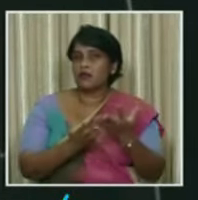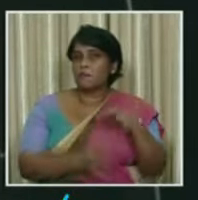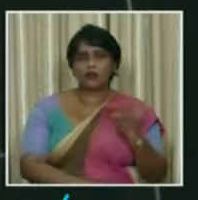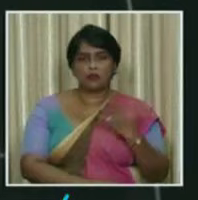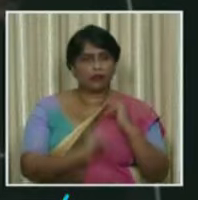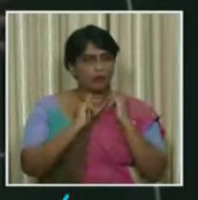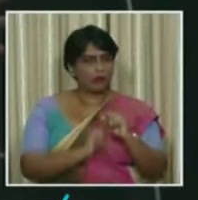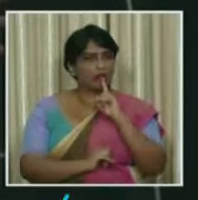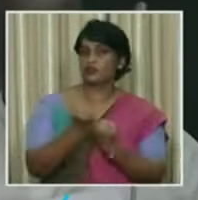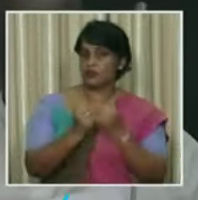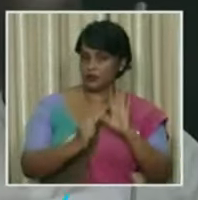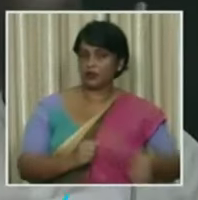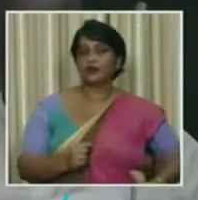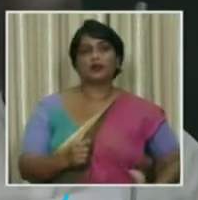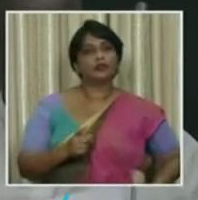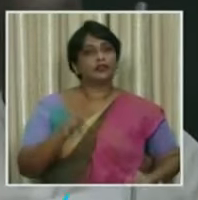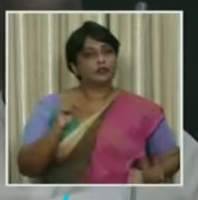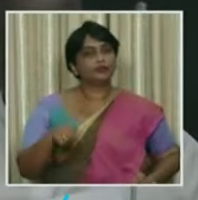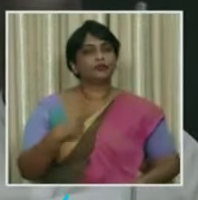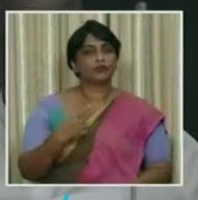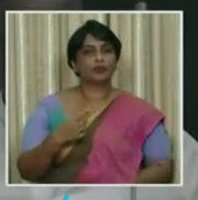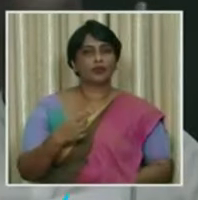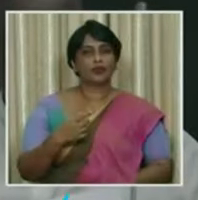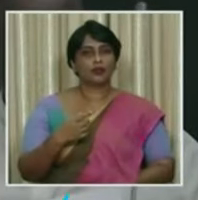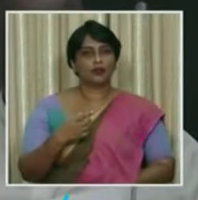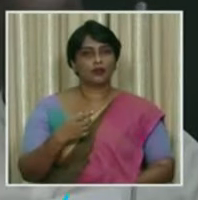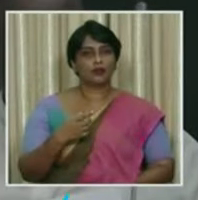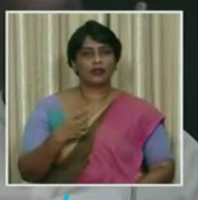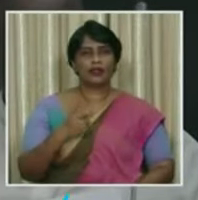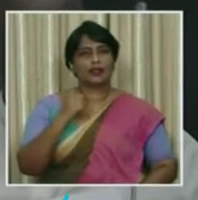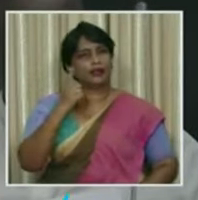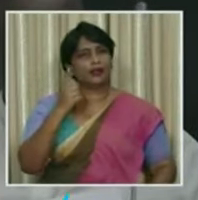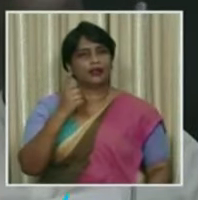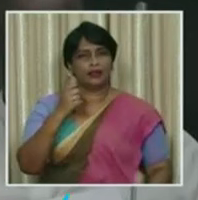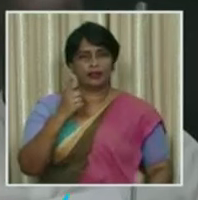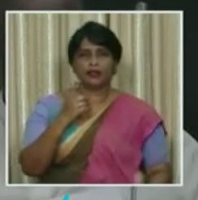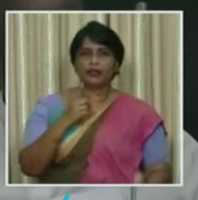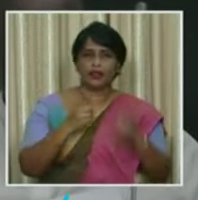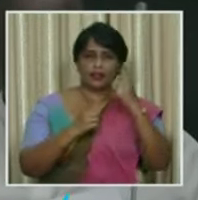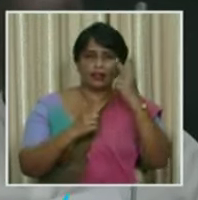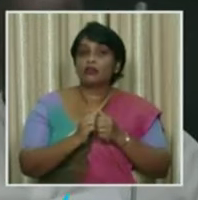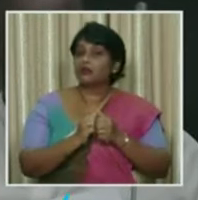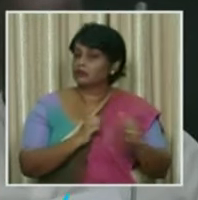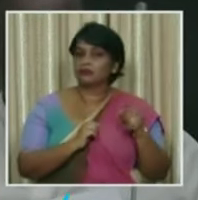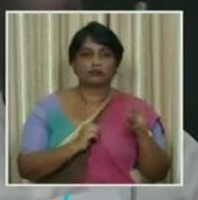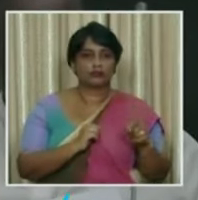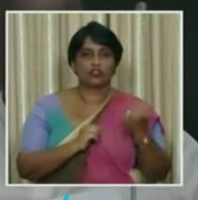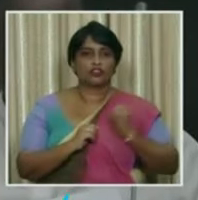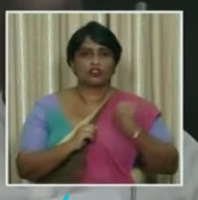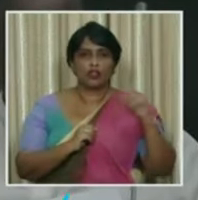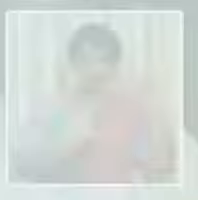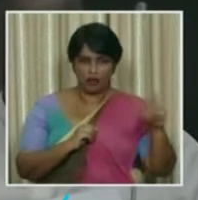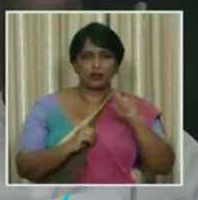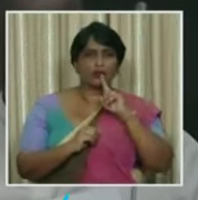බරපතල ප්‍රකාශයක් වෛද්‍යවරයෙක් කියන්නේ ඉතින් මේ ප්‍රසම්පාදන ක්‍රියාවලිය එකක දෙක වැරදි වෙලාද අපි නෑ කියන්නේ නෑ හැබැයි ඒක යථාවත් කරගන්න පුළුවන් අර වෛද්‍යවරයාගේ නම